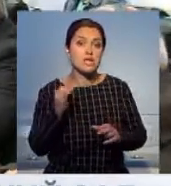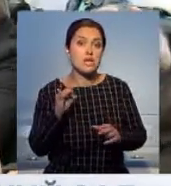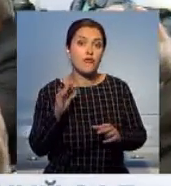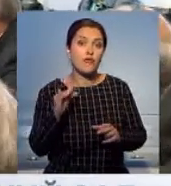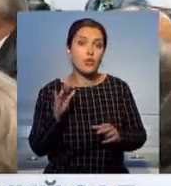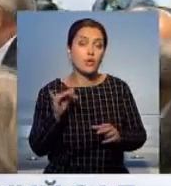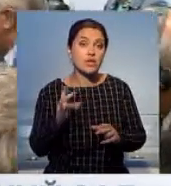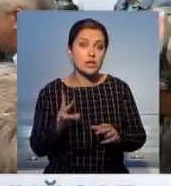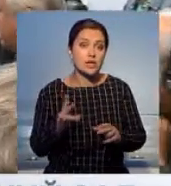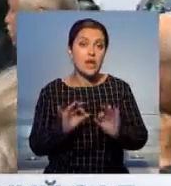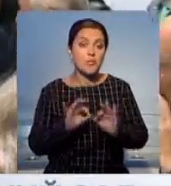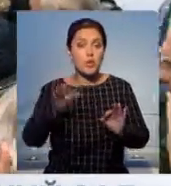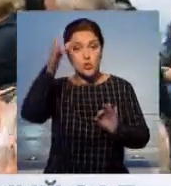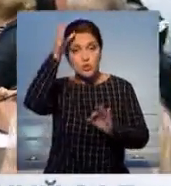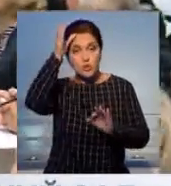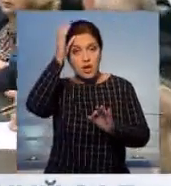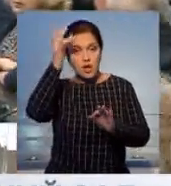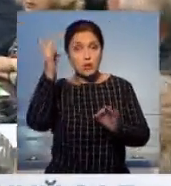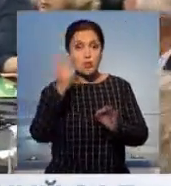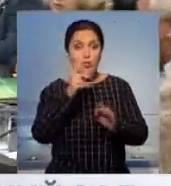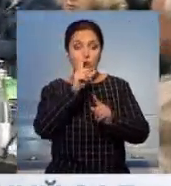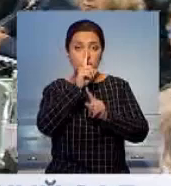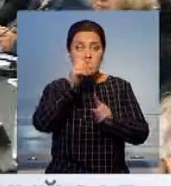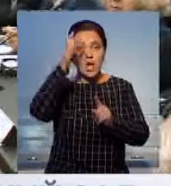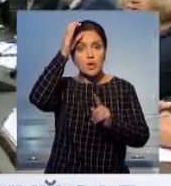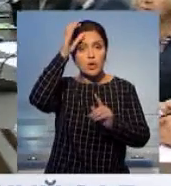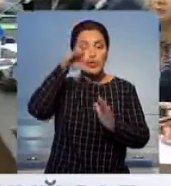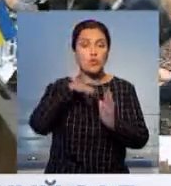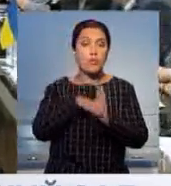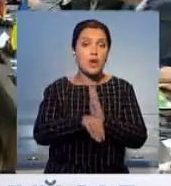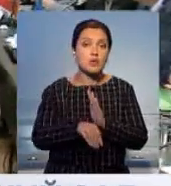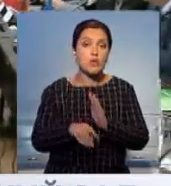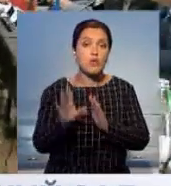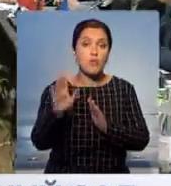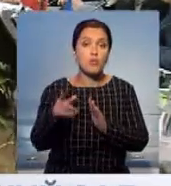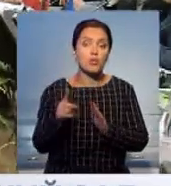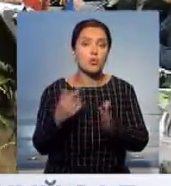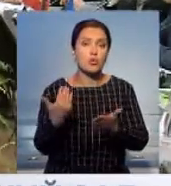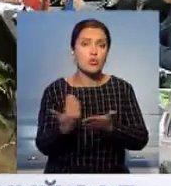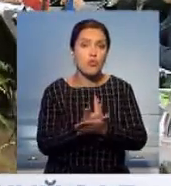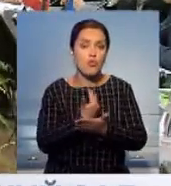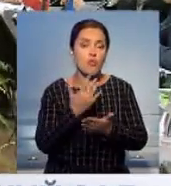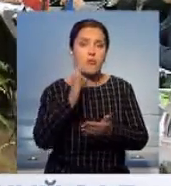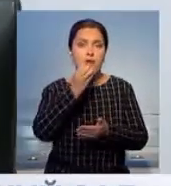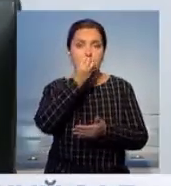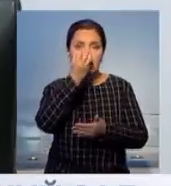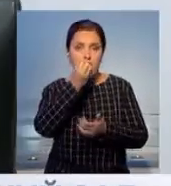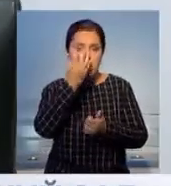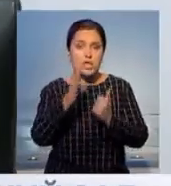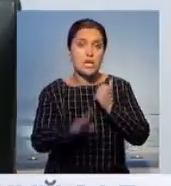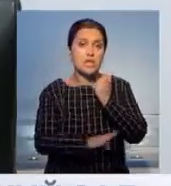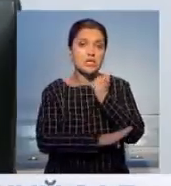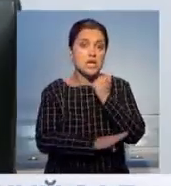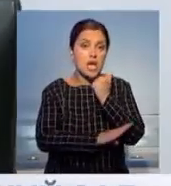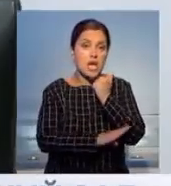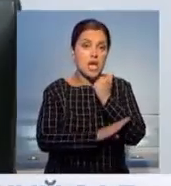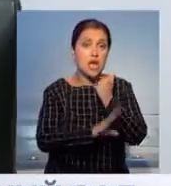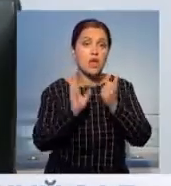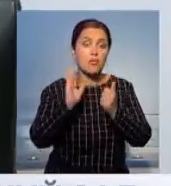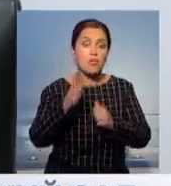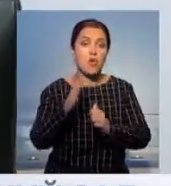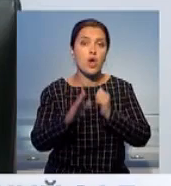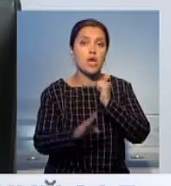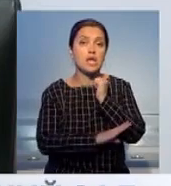Сейфуллина. По словам ученых, этот объект следует рассматривать как уникальную научную базу. Здесь выведут новые виды флоры, а также исчезающие